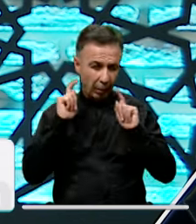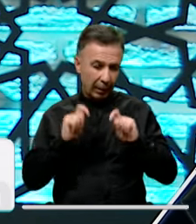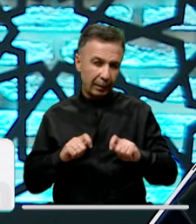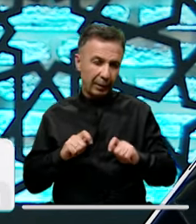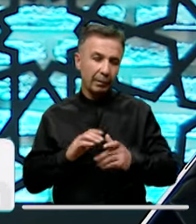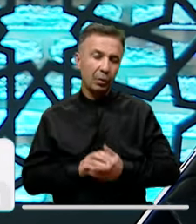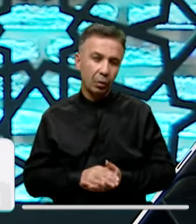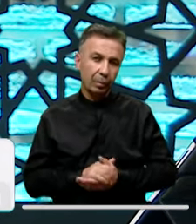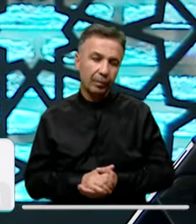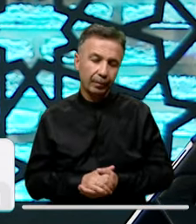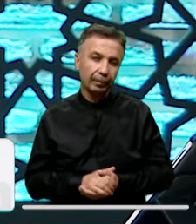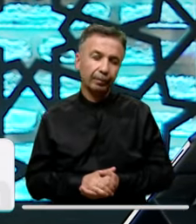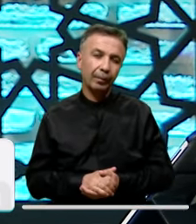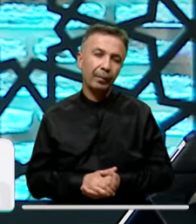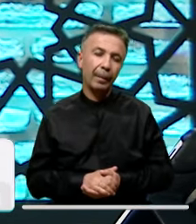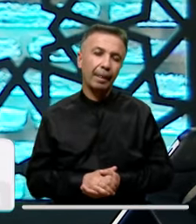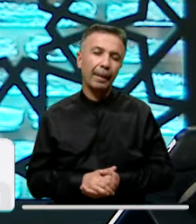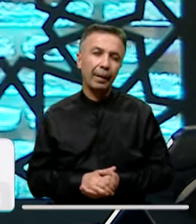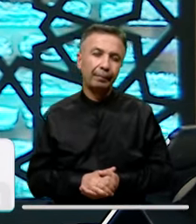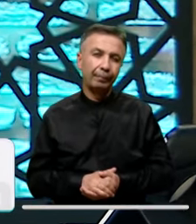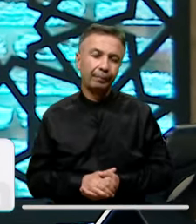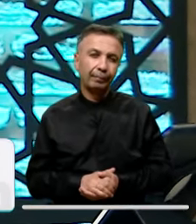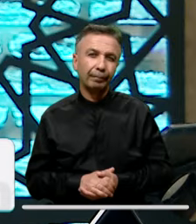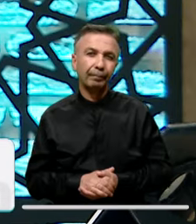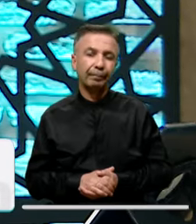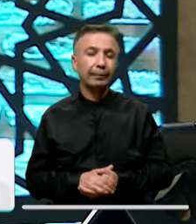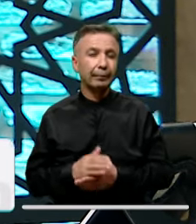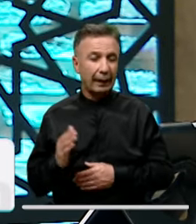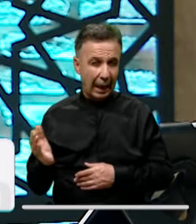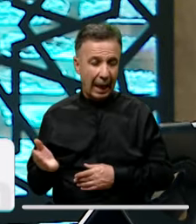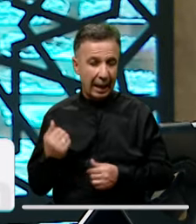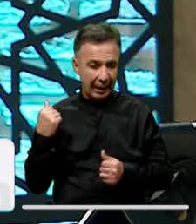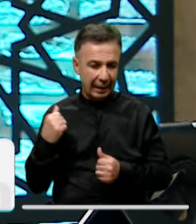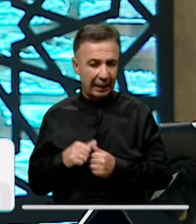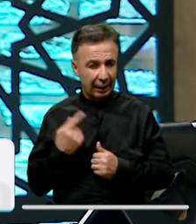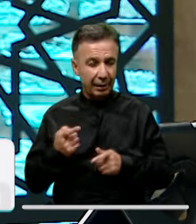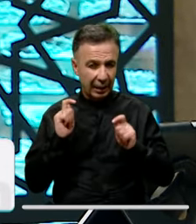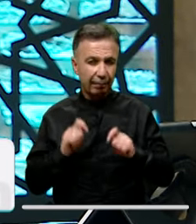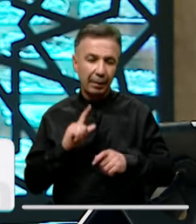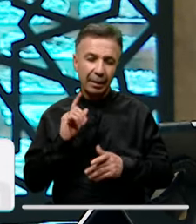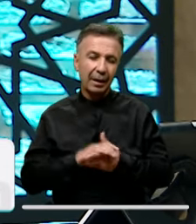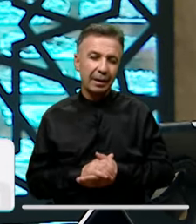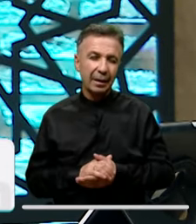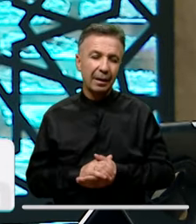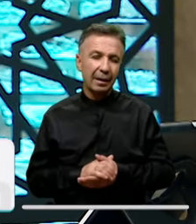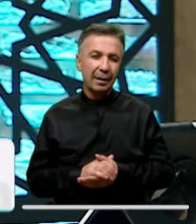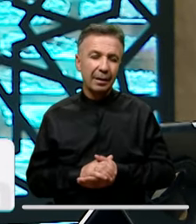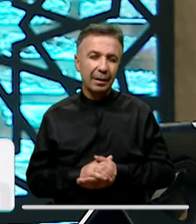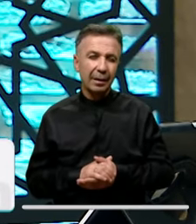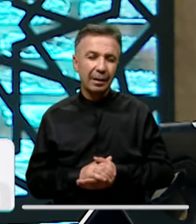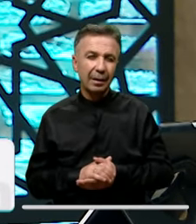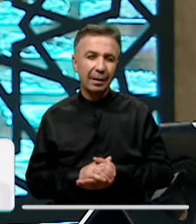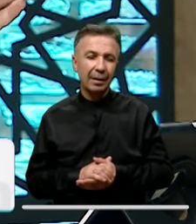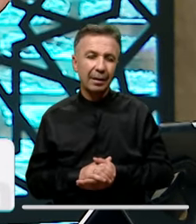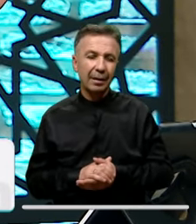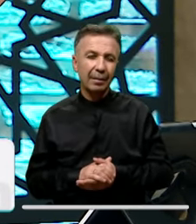öyle anladım. Allah razı olsun. Şu kelimesi çok hoşuma gitti hocam. Eğer tekraren bir şey yapmam gerekirse kafamı odun eder, kırar, onu